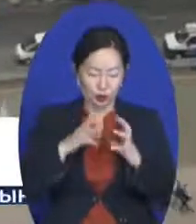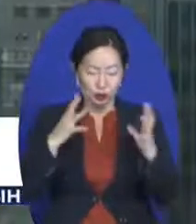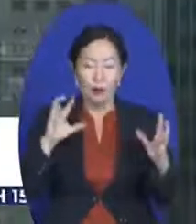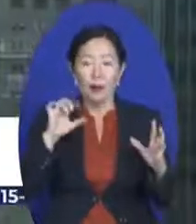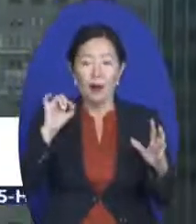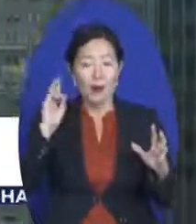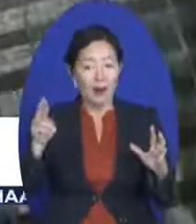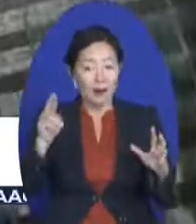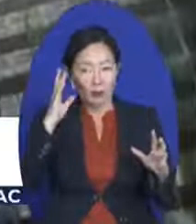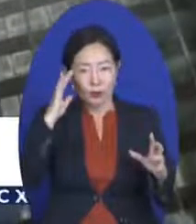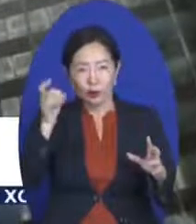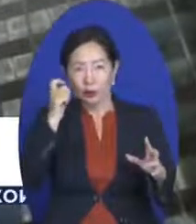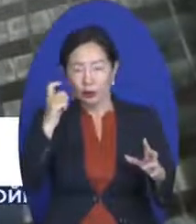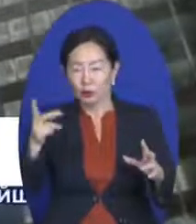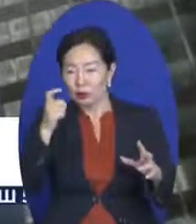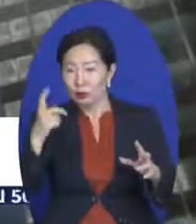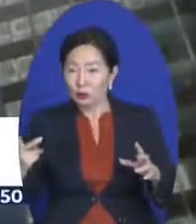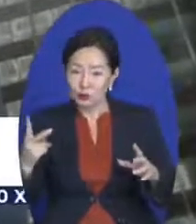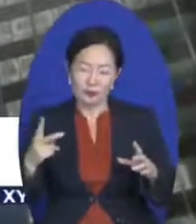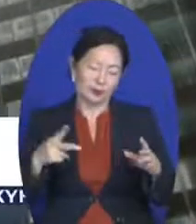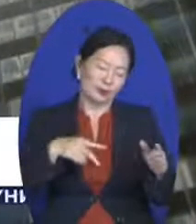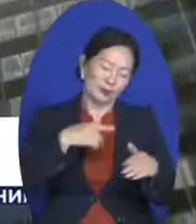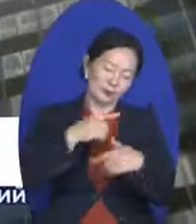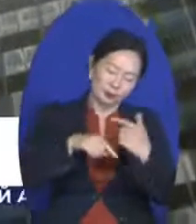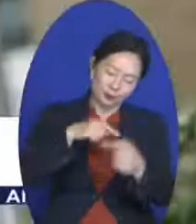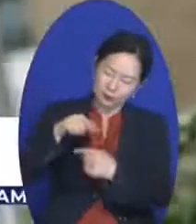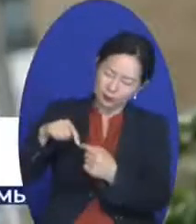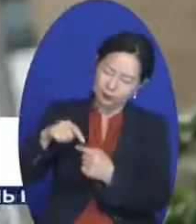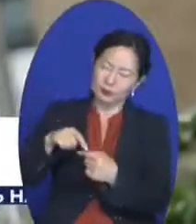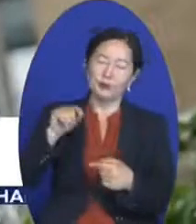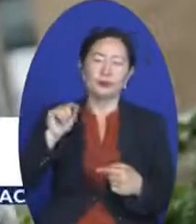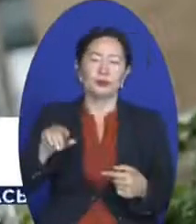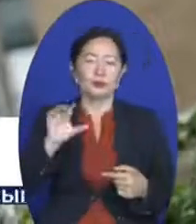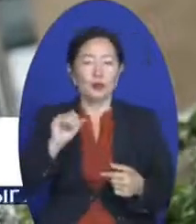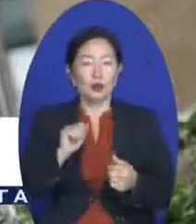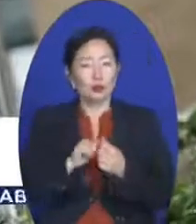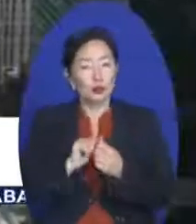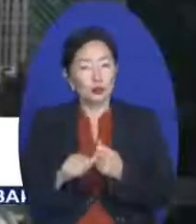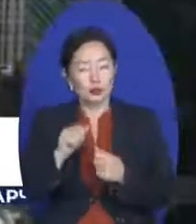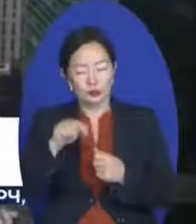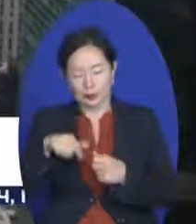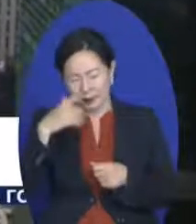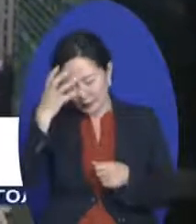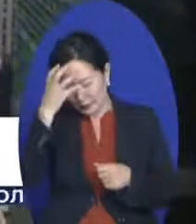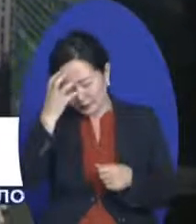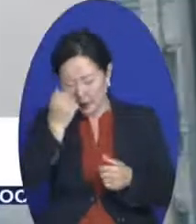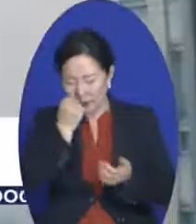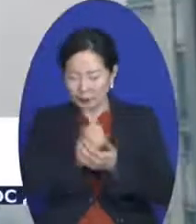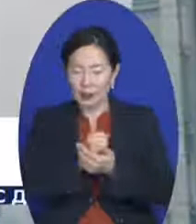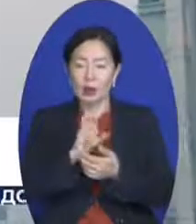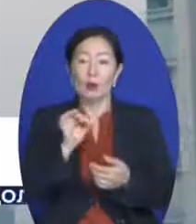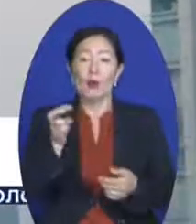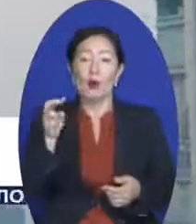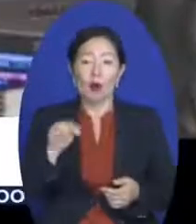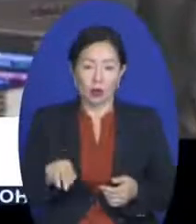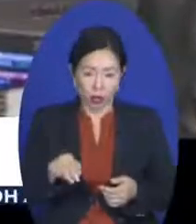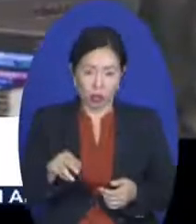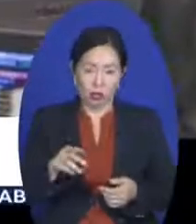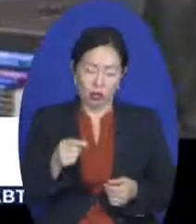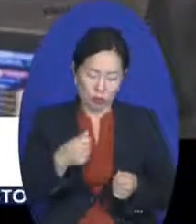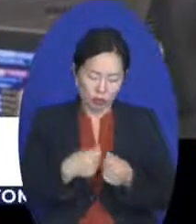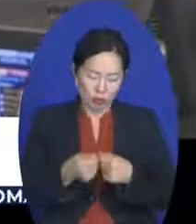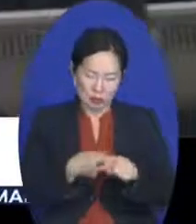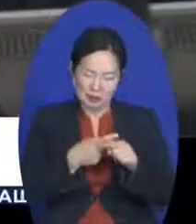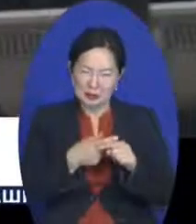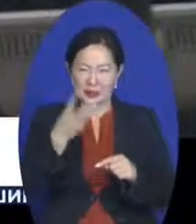байгаа бодлогын хүүгийн нөлөө эдийн засгийн хөмөх шахуу шийдвэр, эрхөнд төлөгдөх манай засгийн газрын баталгаатай бондуудын өртөг нэмэгдэх эрсдлийг